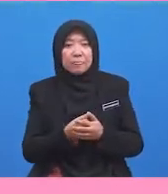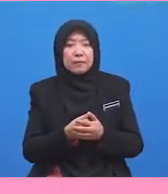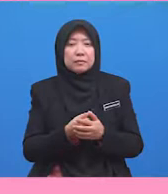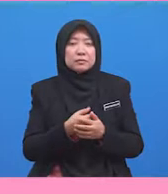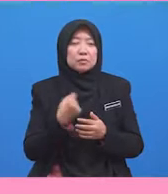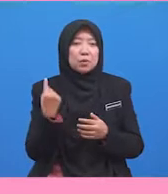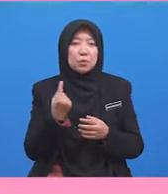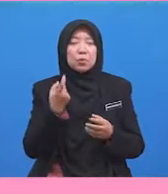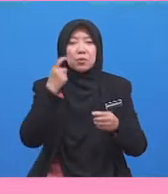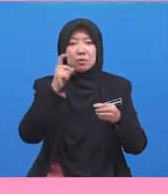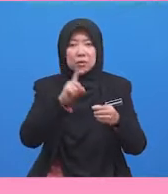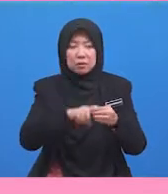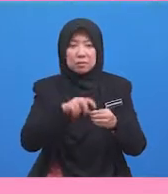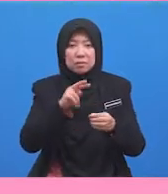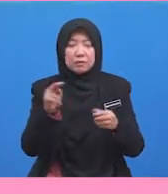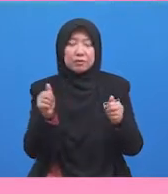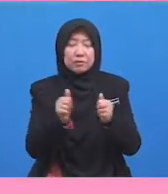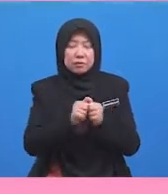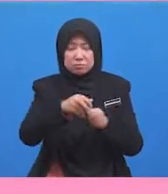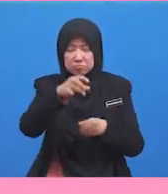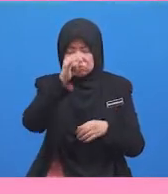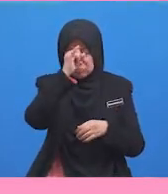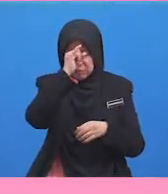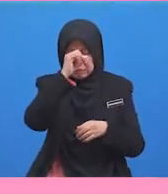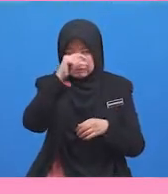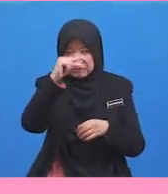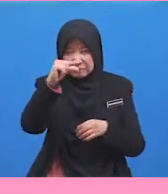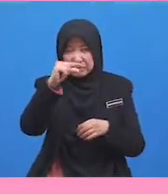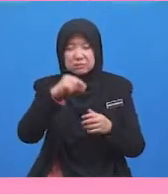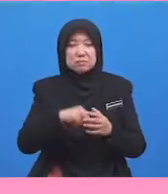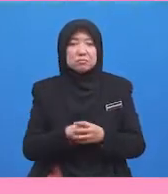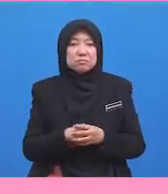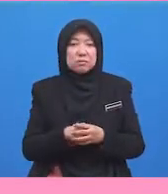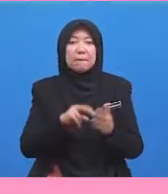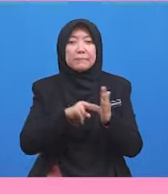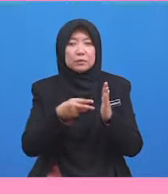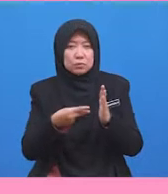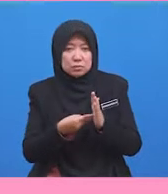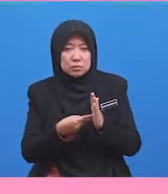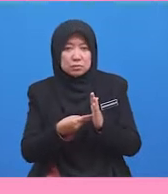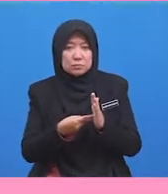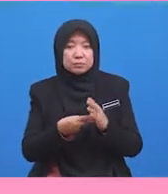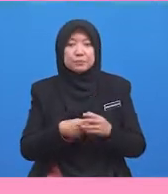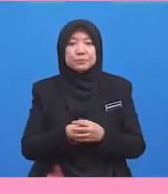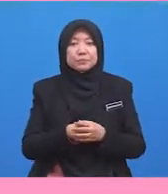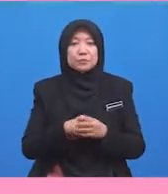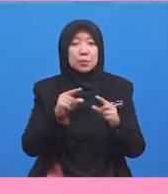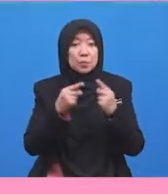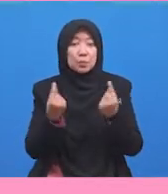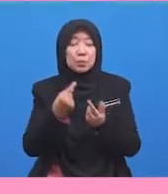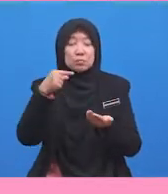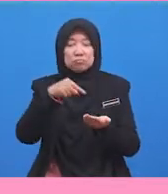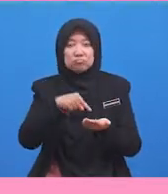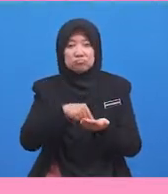sering dikaitkan dengan tipisnya iman seseorang ini Hai Golongan ini mungkin lemah dalam